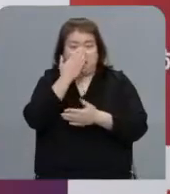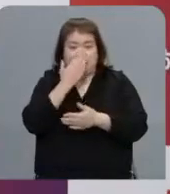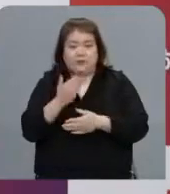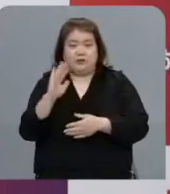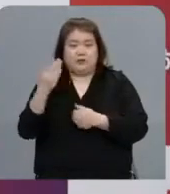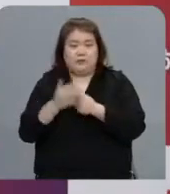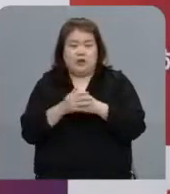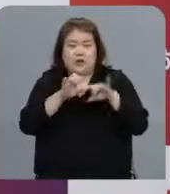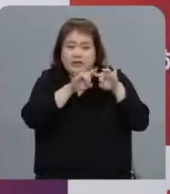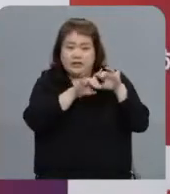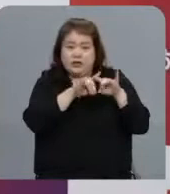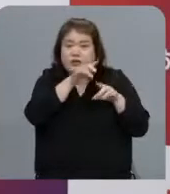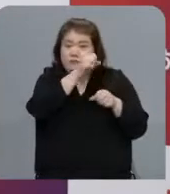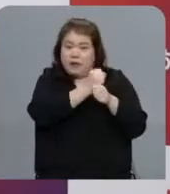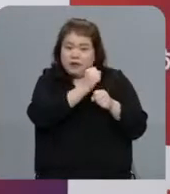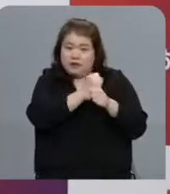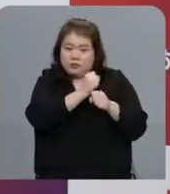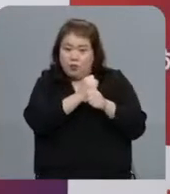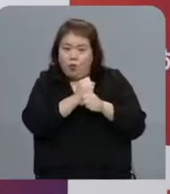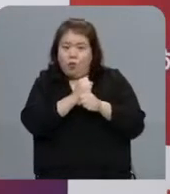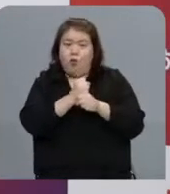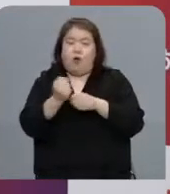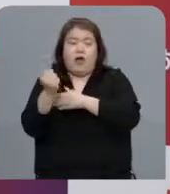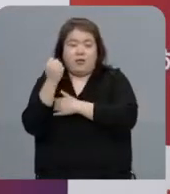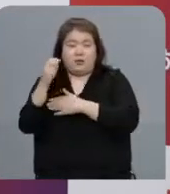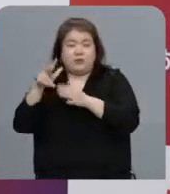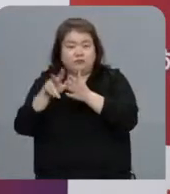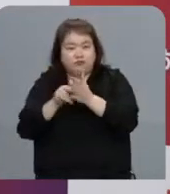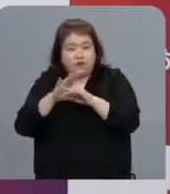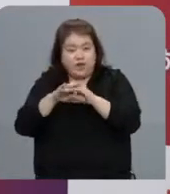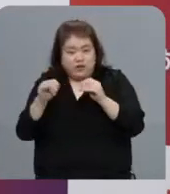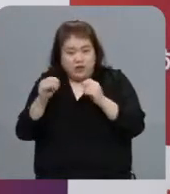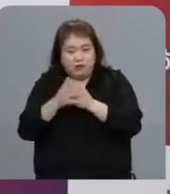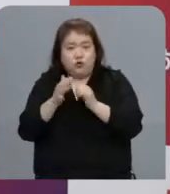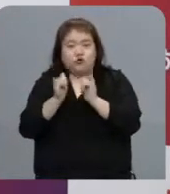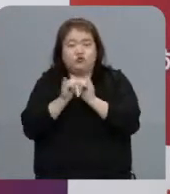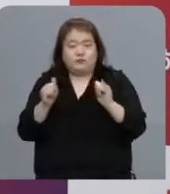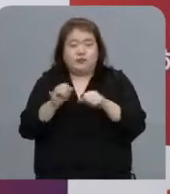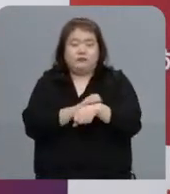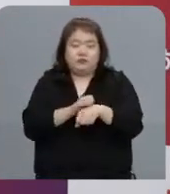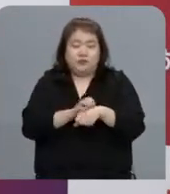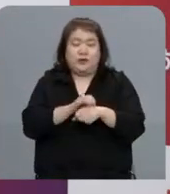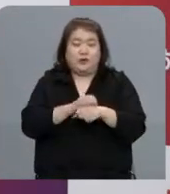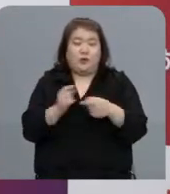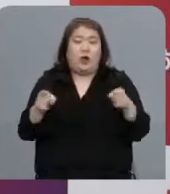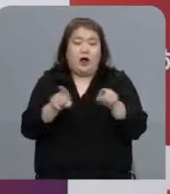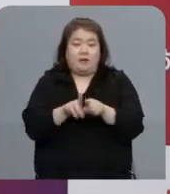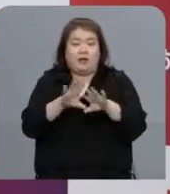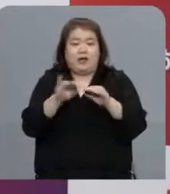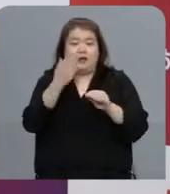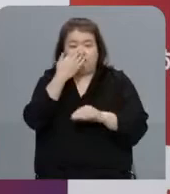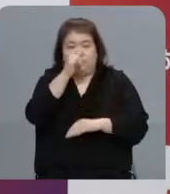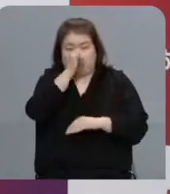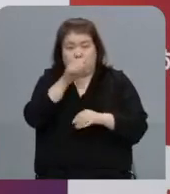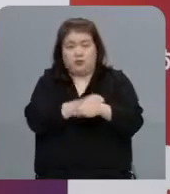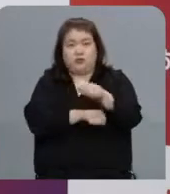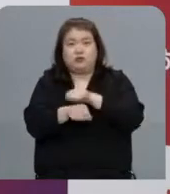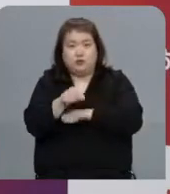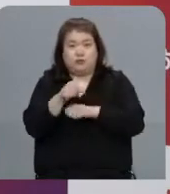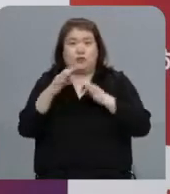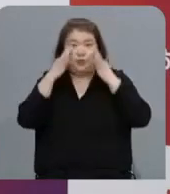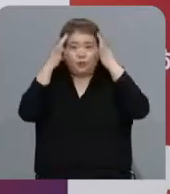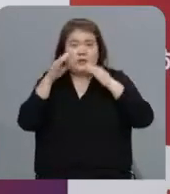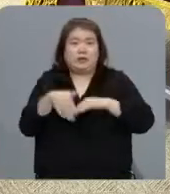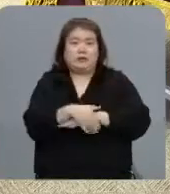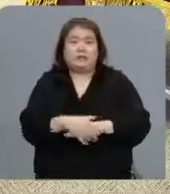전기 를 만들면서 또 에너지 문제 해결 하면서 또 지역 주민들이 불편한 사항도 같이 해결할 수 있도록 적극적으로 우리가 노력할